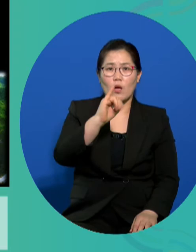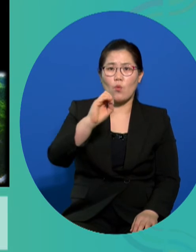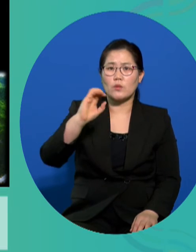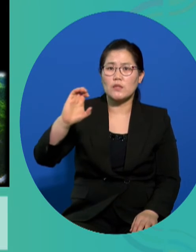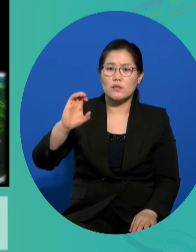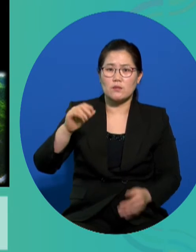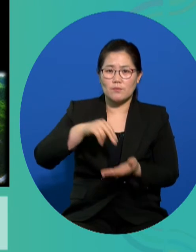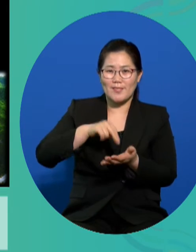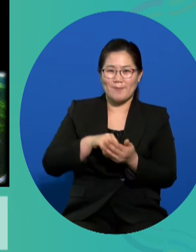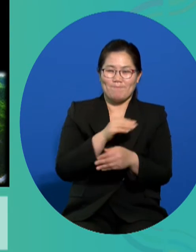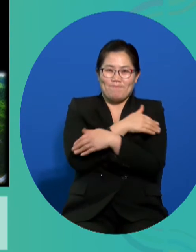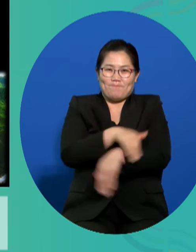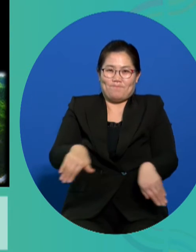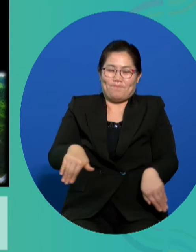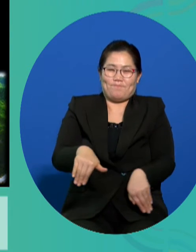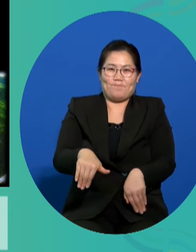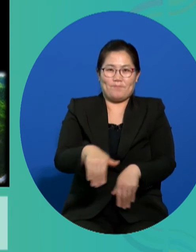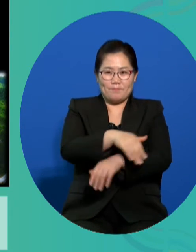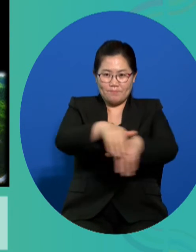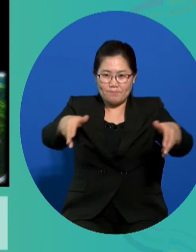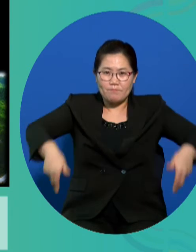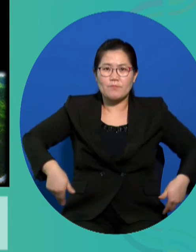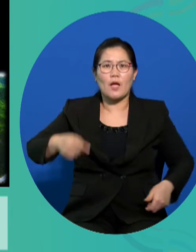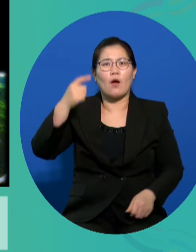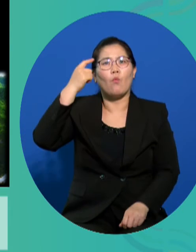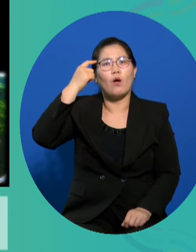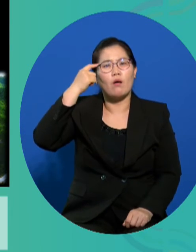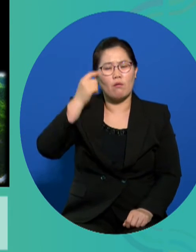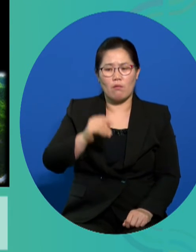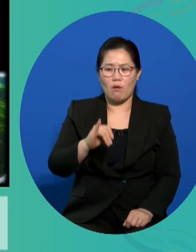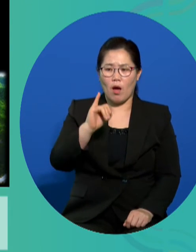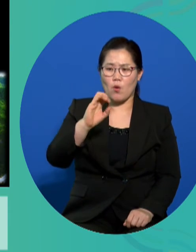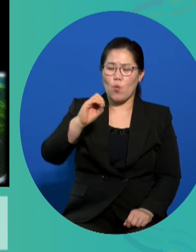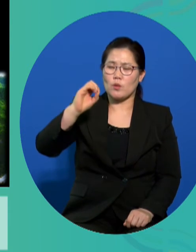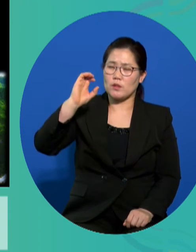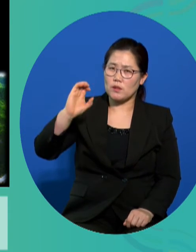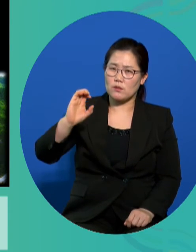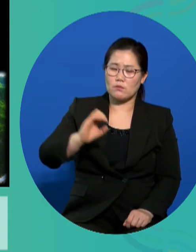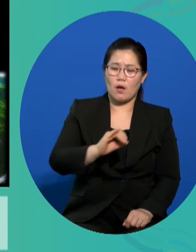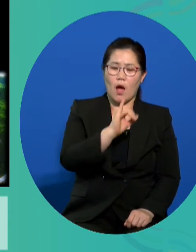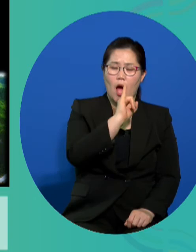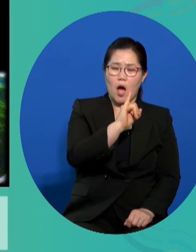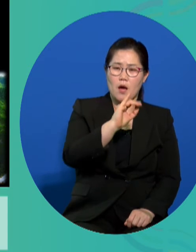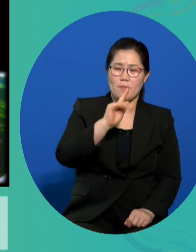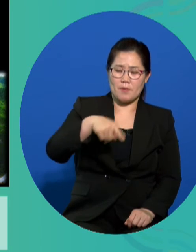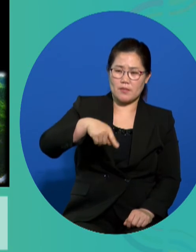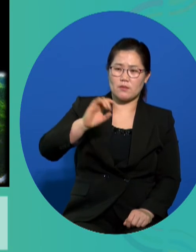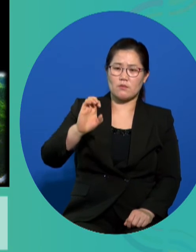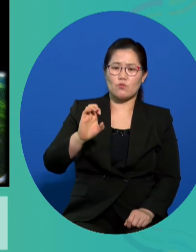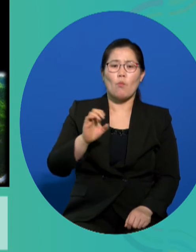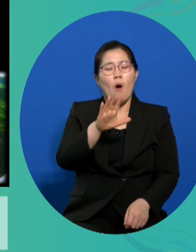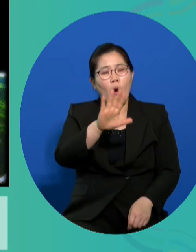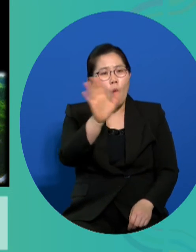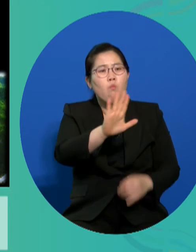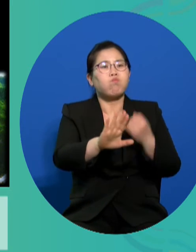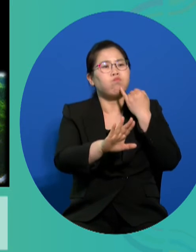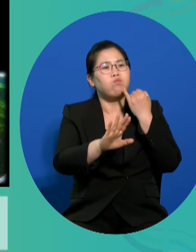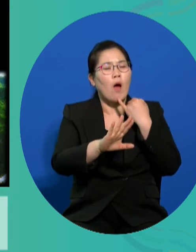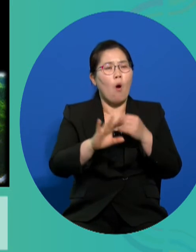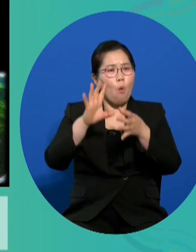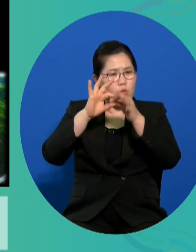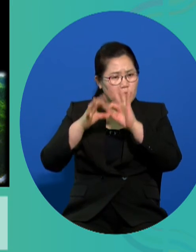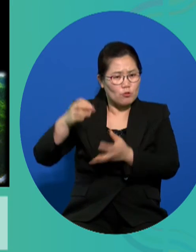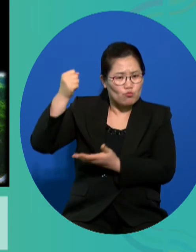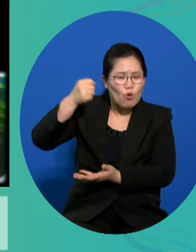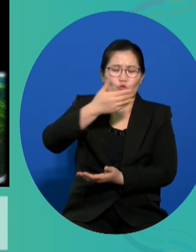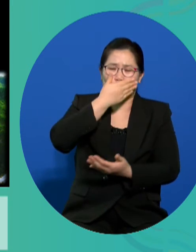침묵할까? IPC도 왜 침묵할까? 저는 좀 IOC나 IPC에도 감히 좀 강하게 얘기해서 같이 고민할